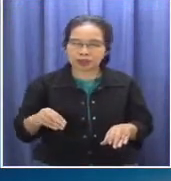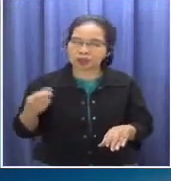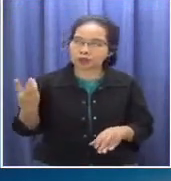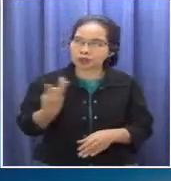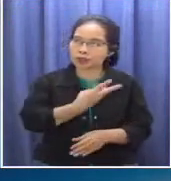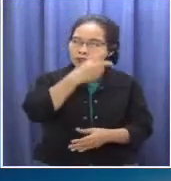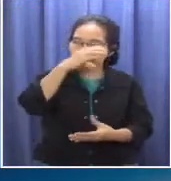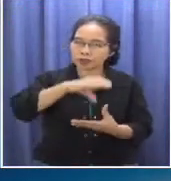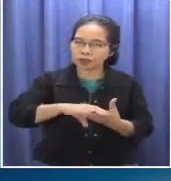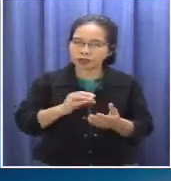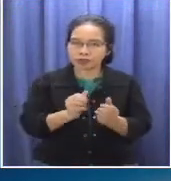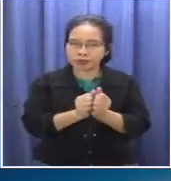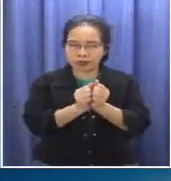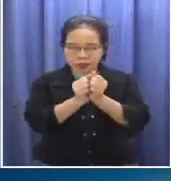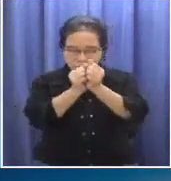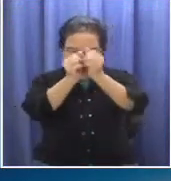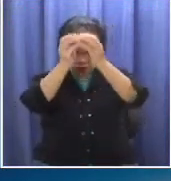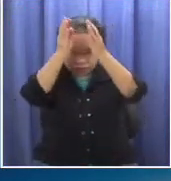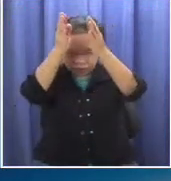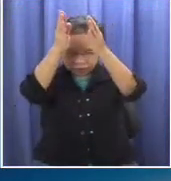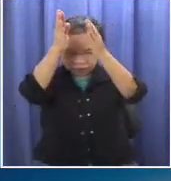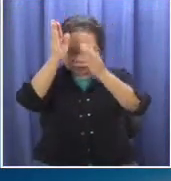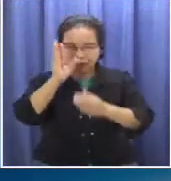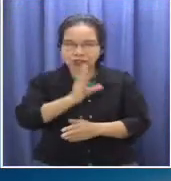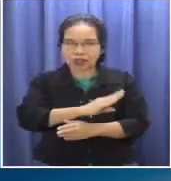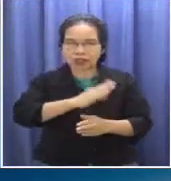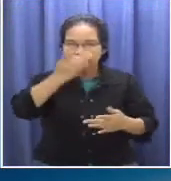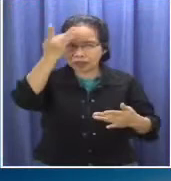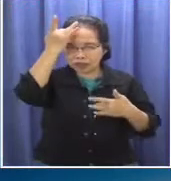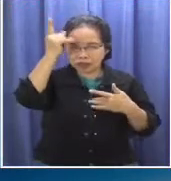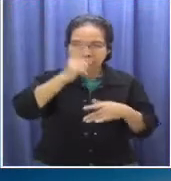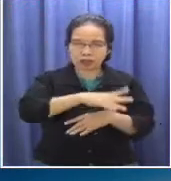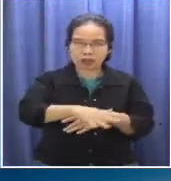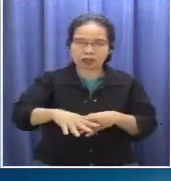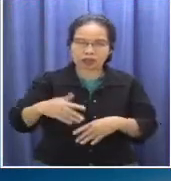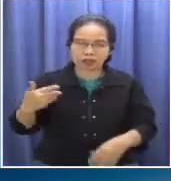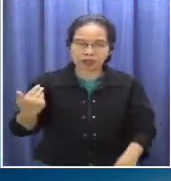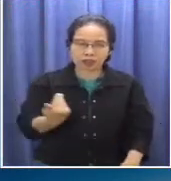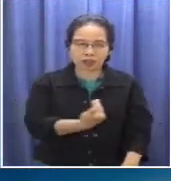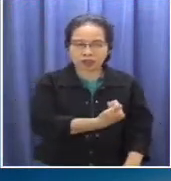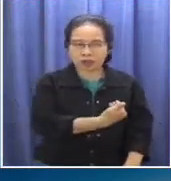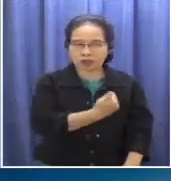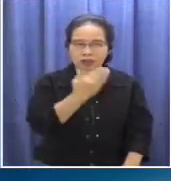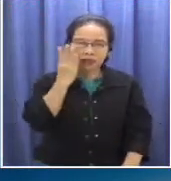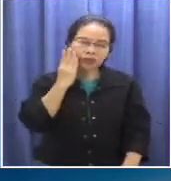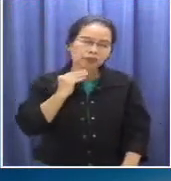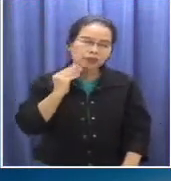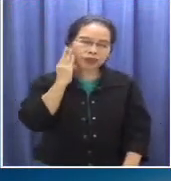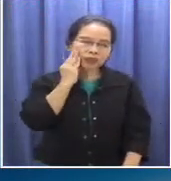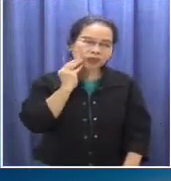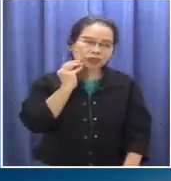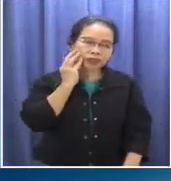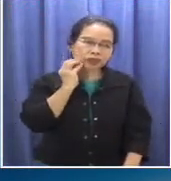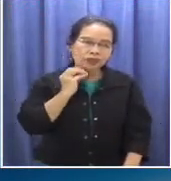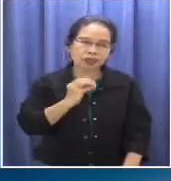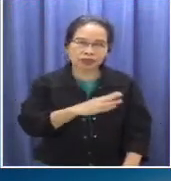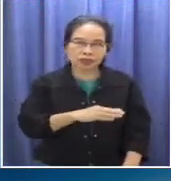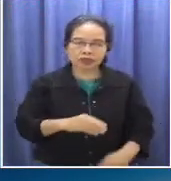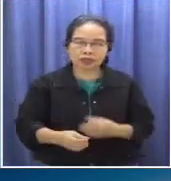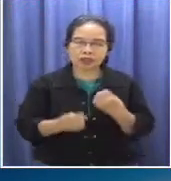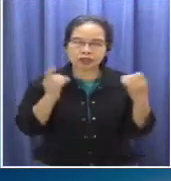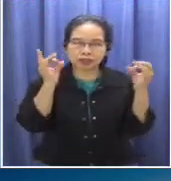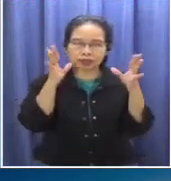Naniniwala po kami, Ama, na ang mga salot naming nararanasan, mga